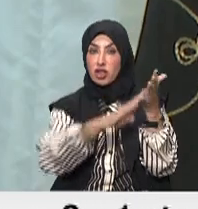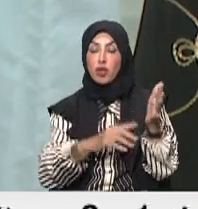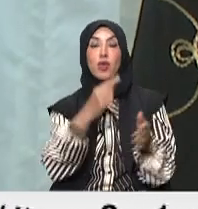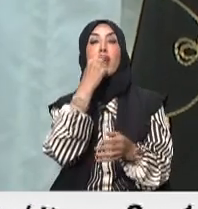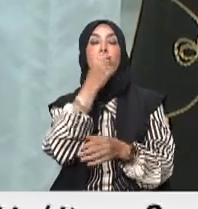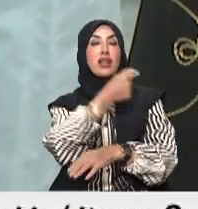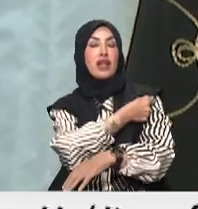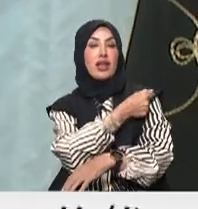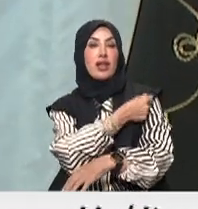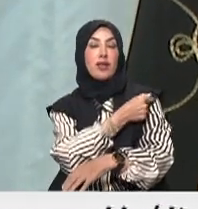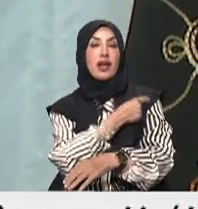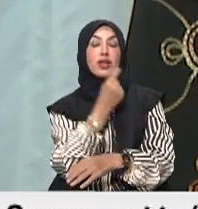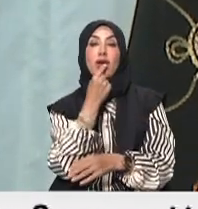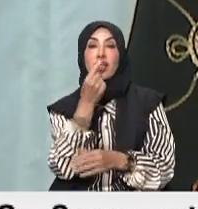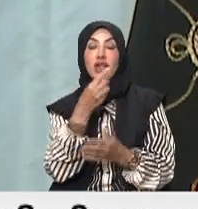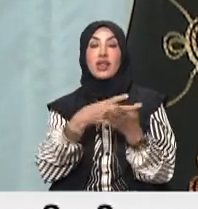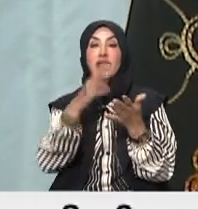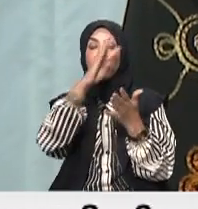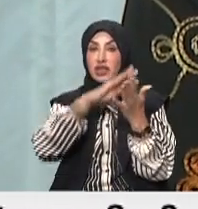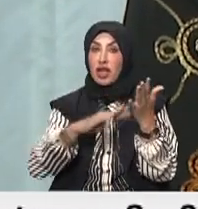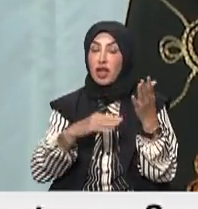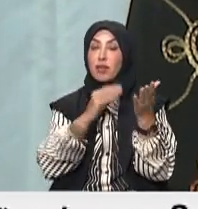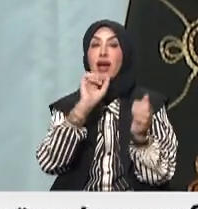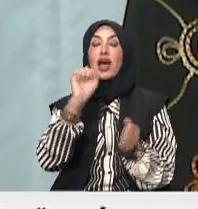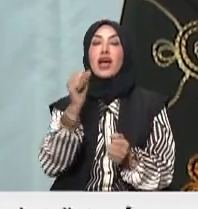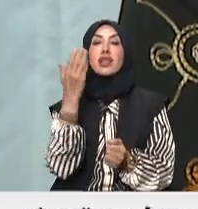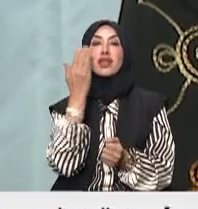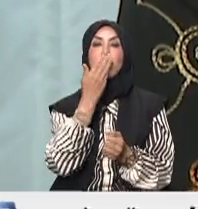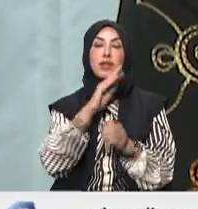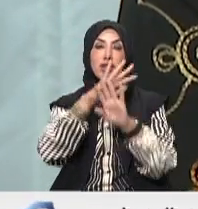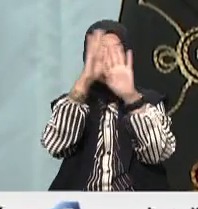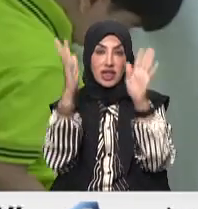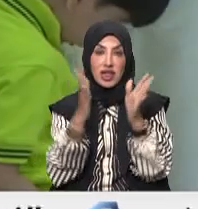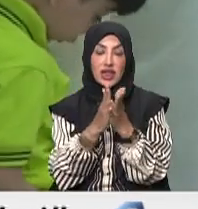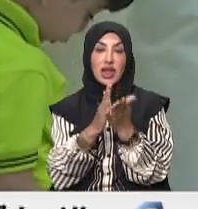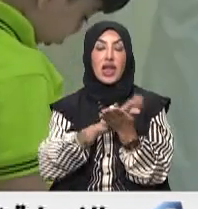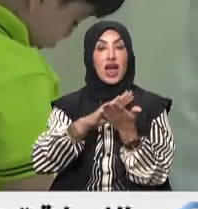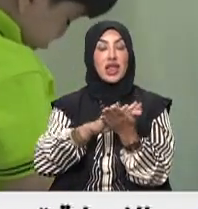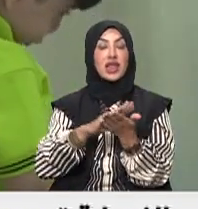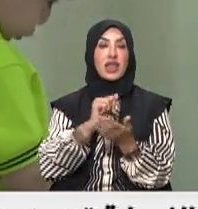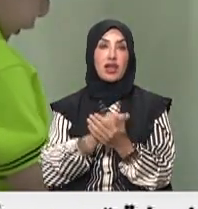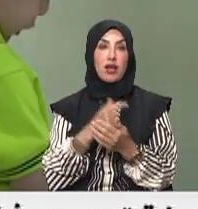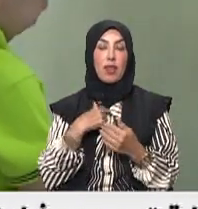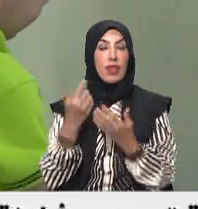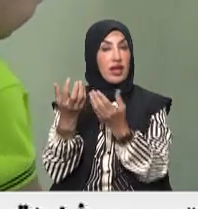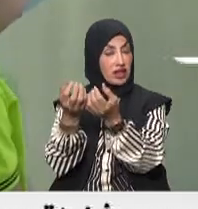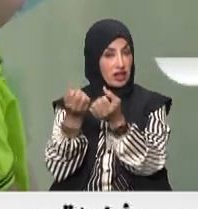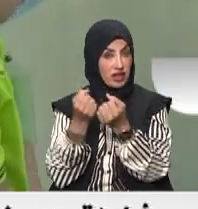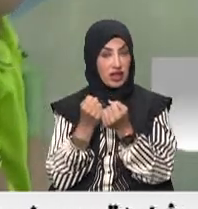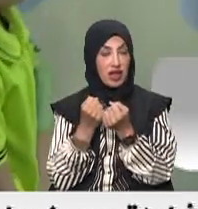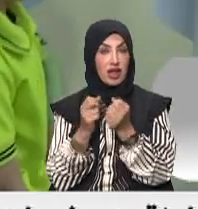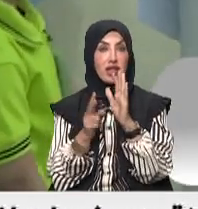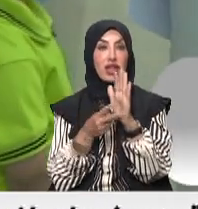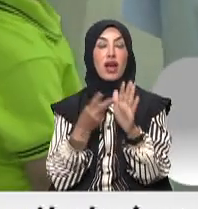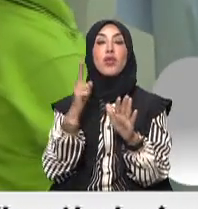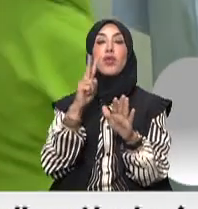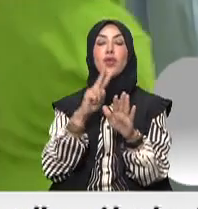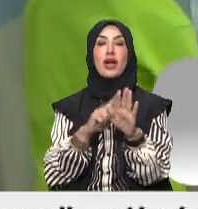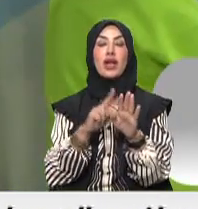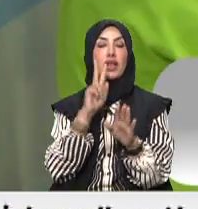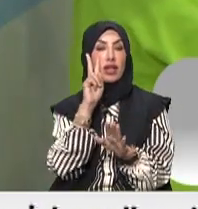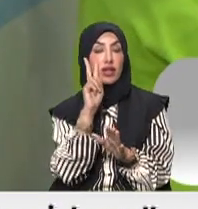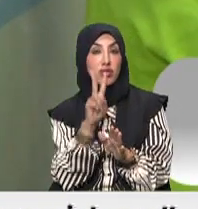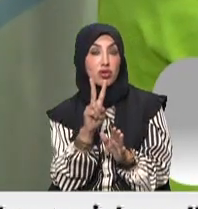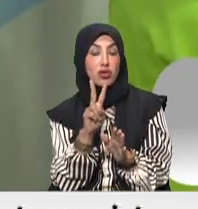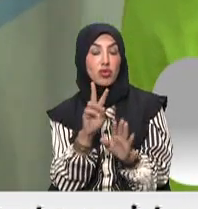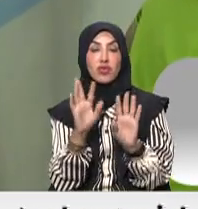الروضة بفتح الملف موجه لينا. طبعا كل الطلبات دي بتبقى أصله صور. أولا بناخد الهيستوري بتاعه، يعني التاريخ